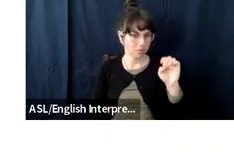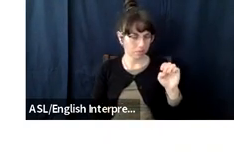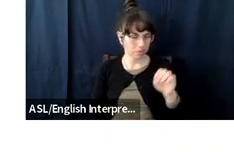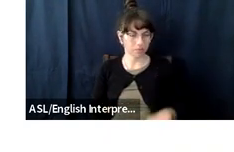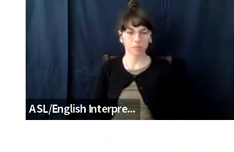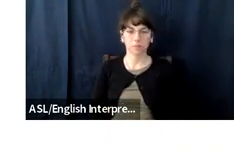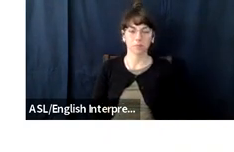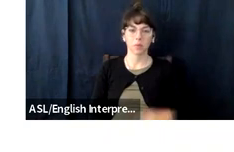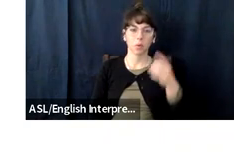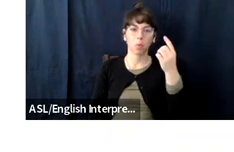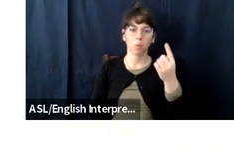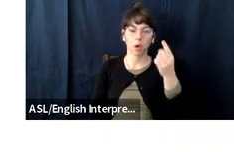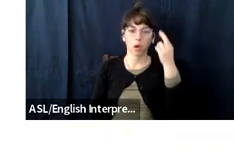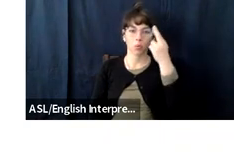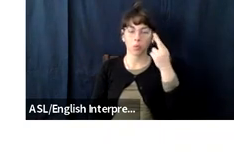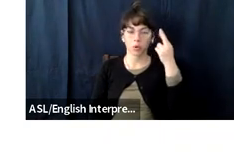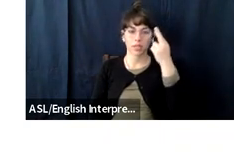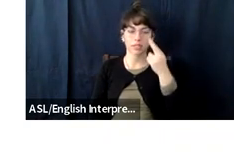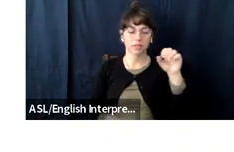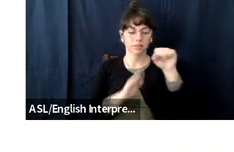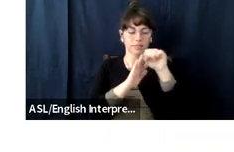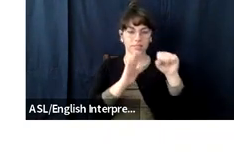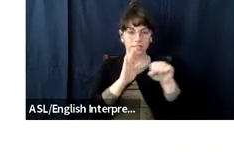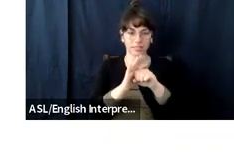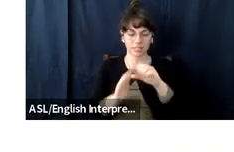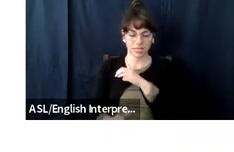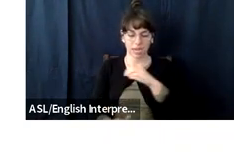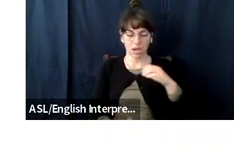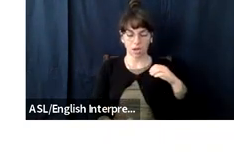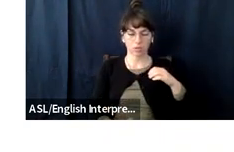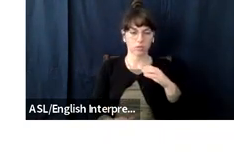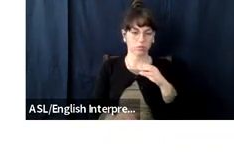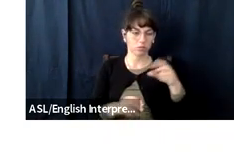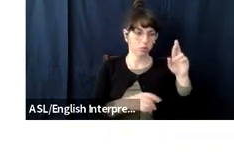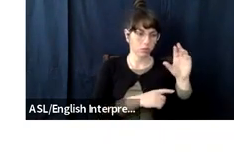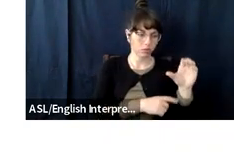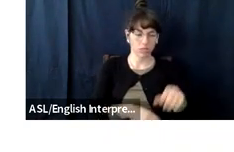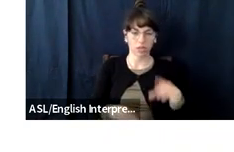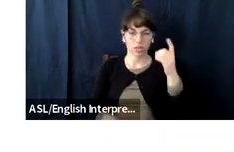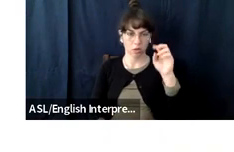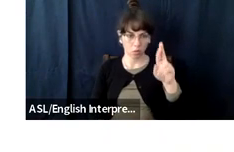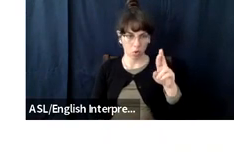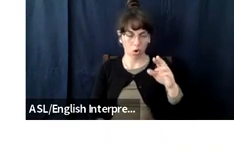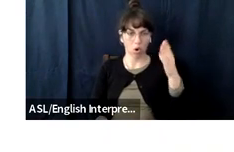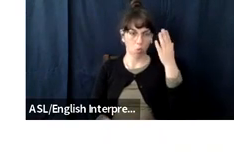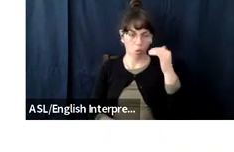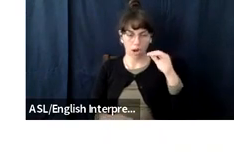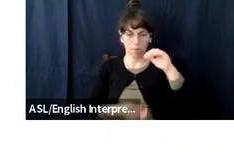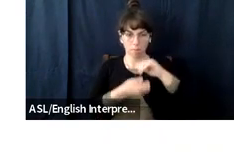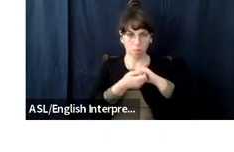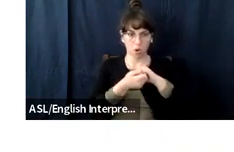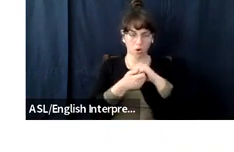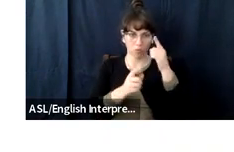One of the reasons that State Council and the Regional Centers and Department of Rehab partnered in this